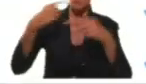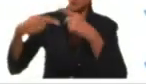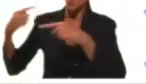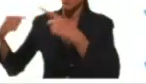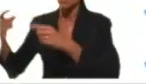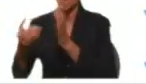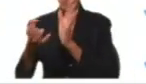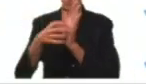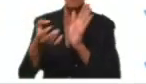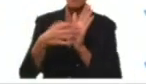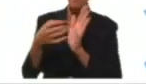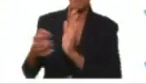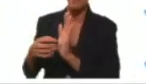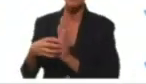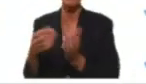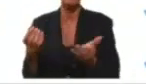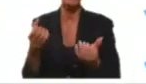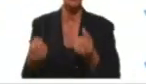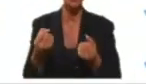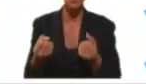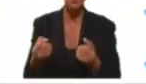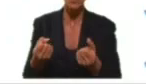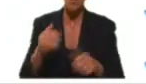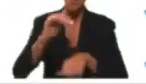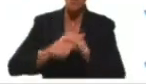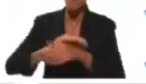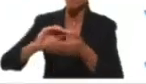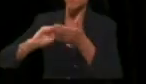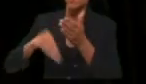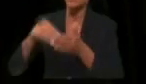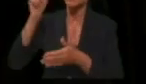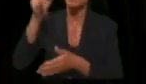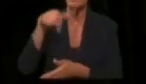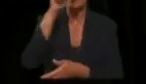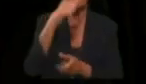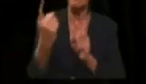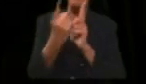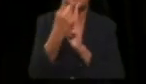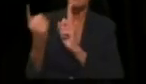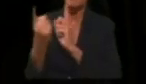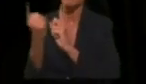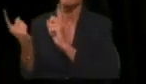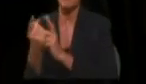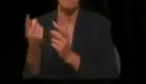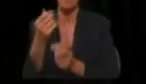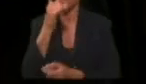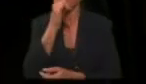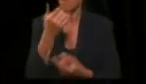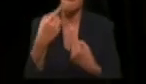planowania podróży na świecie, no to trudno podpisać z każdym niezależnie umowę, tak? No to jest w zasadzie